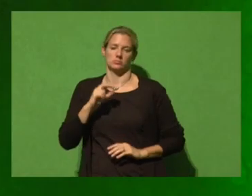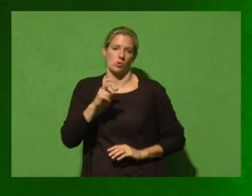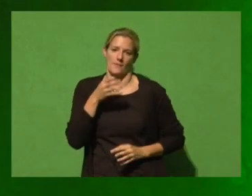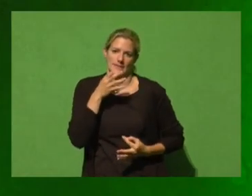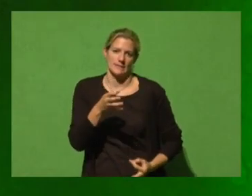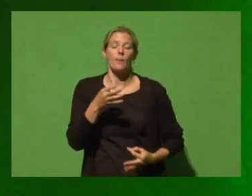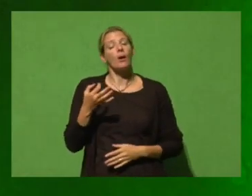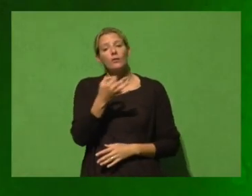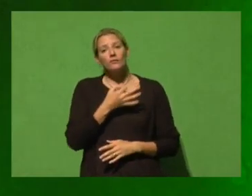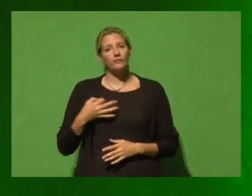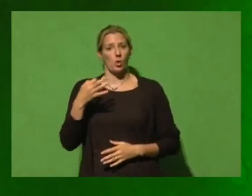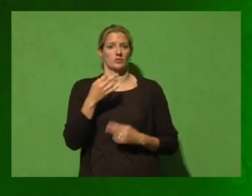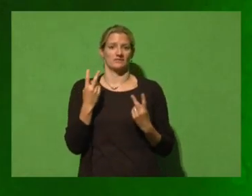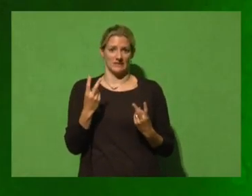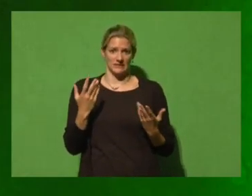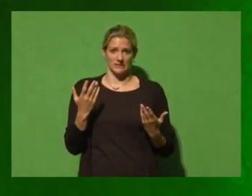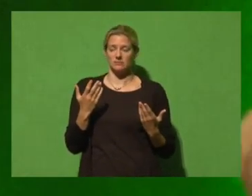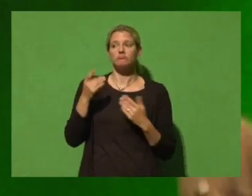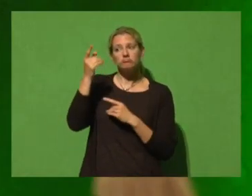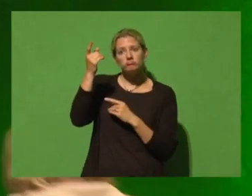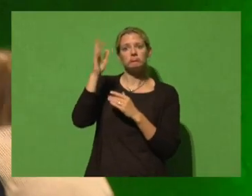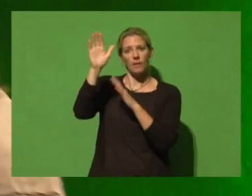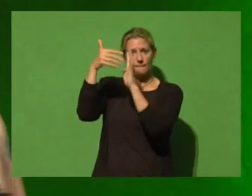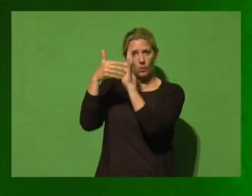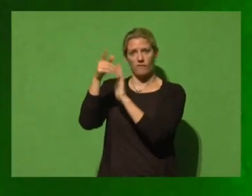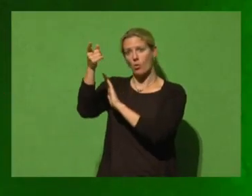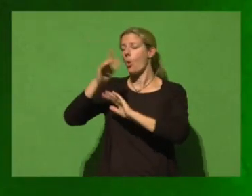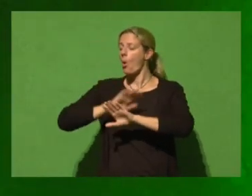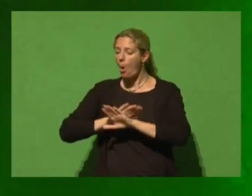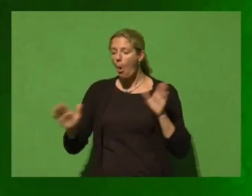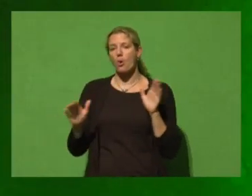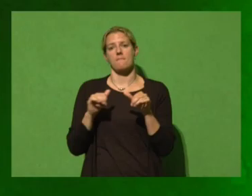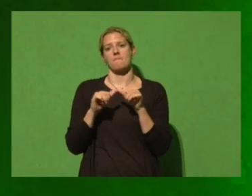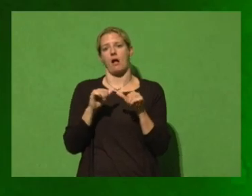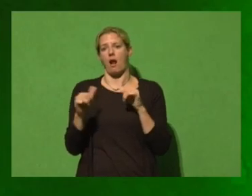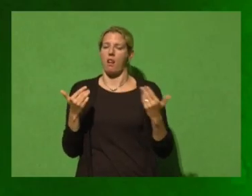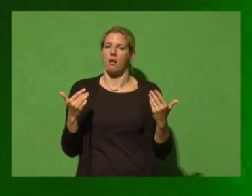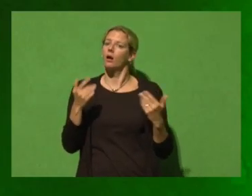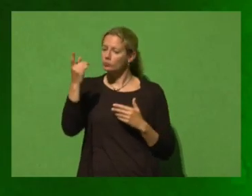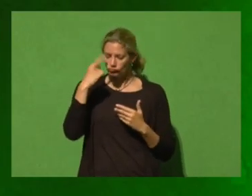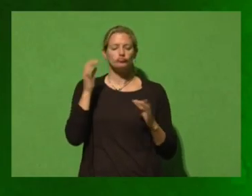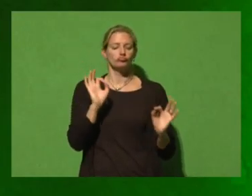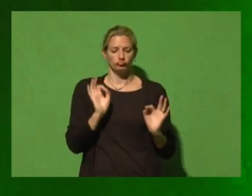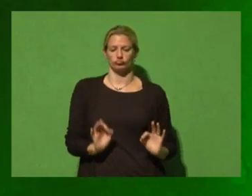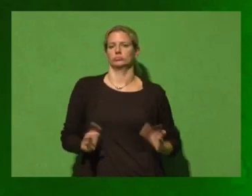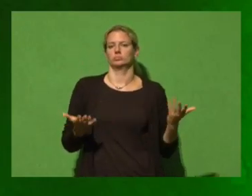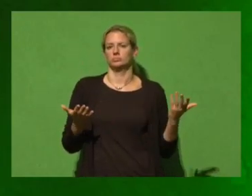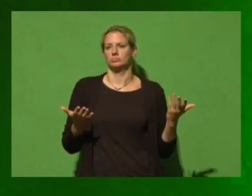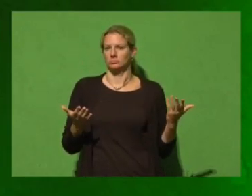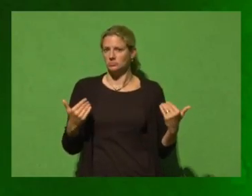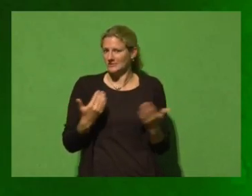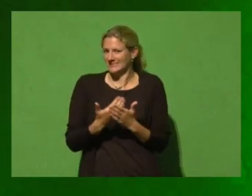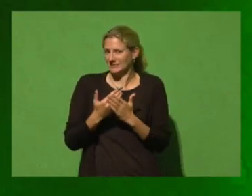war, ist, dass diese Prüfungen ohne Beanstandung ausgegangen sind. Und das